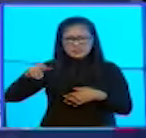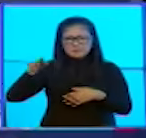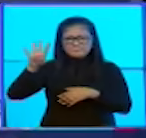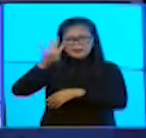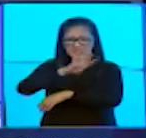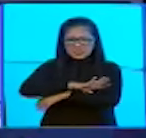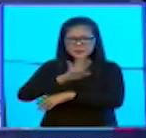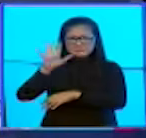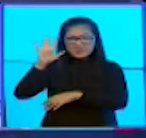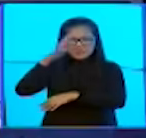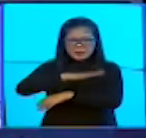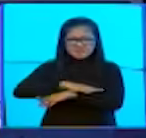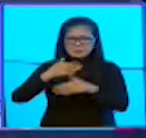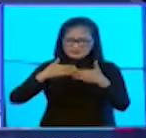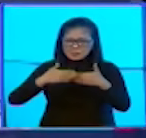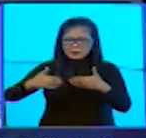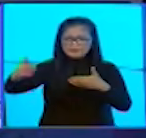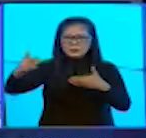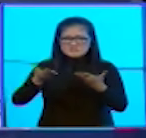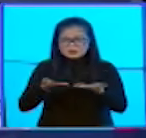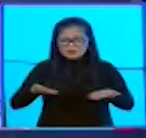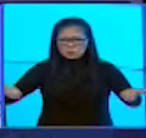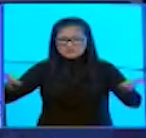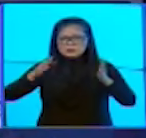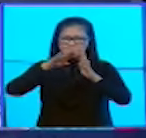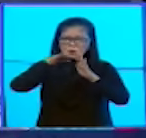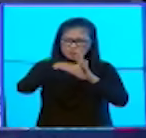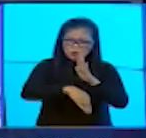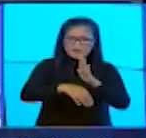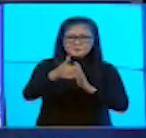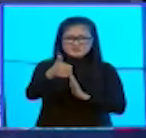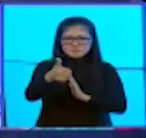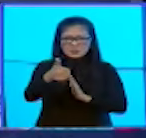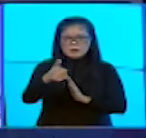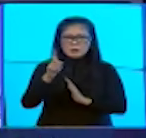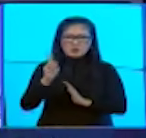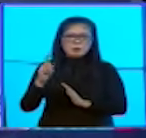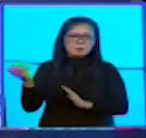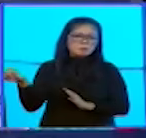4 hari ke 5 hari ke depan kita situasinya akan membaik. Jadi kalau ada yang berbicara bahwa